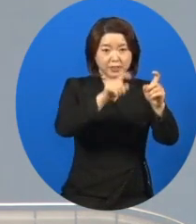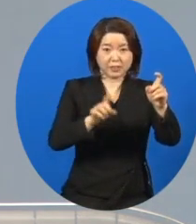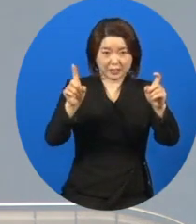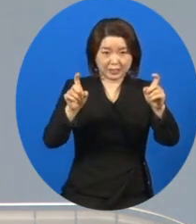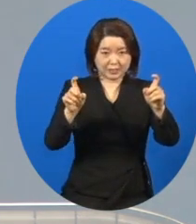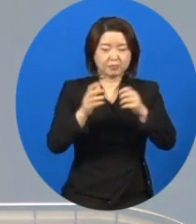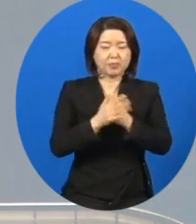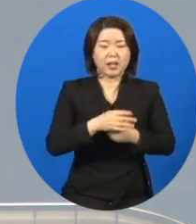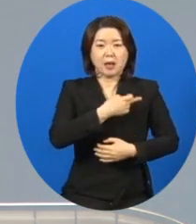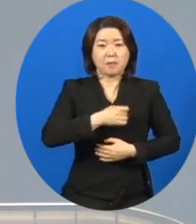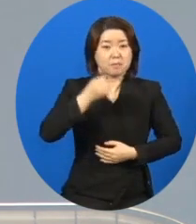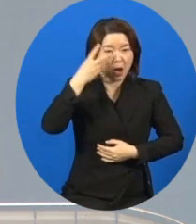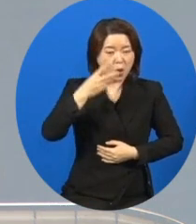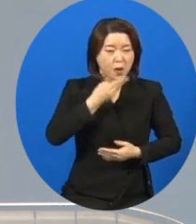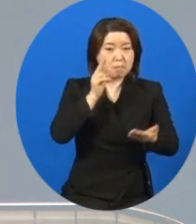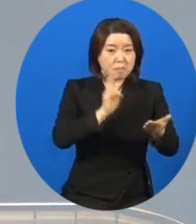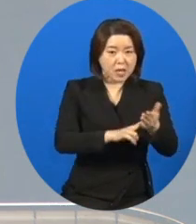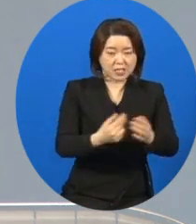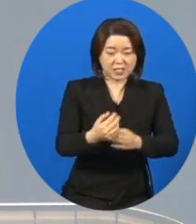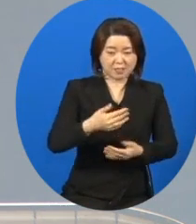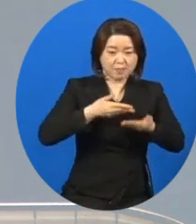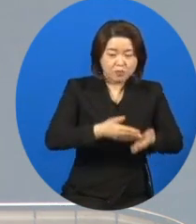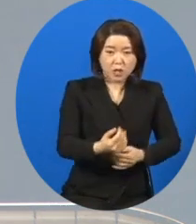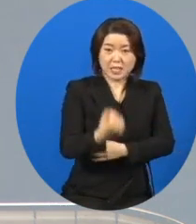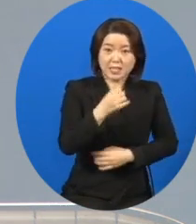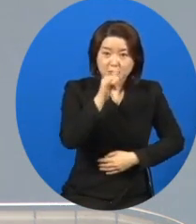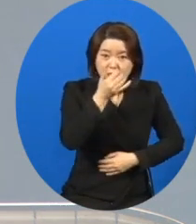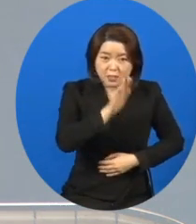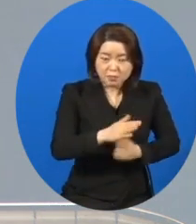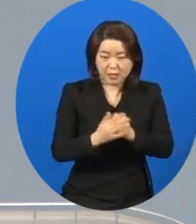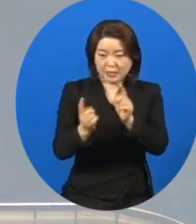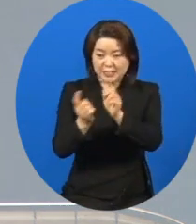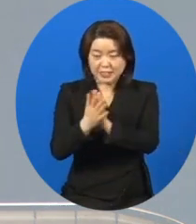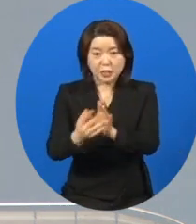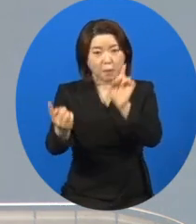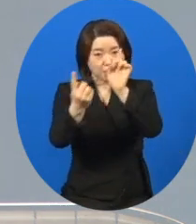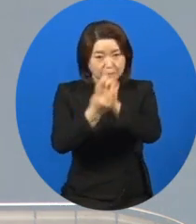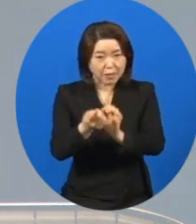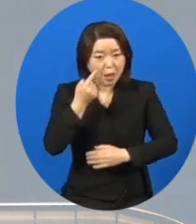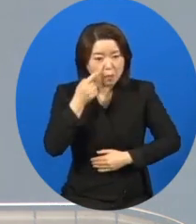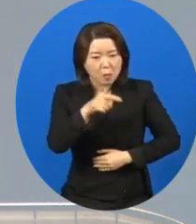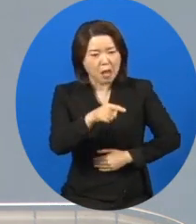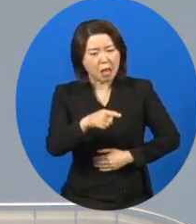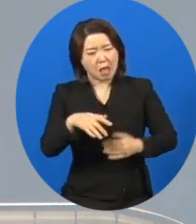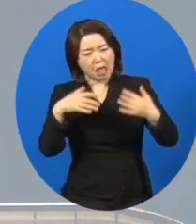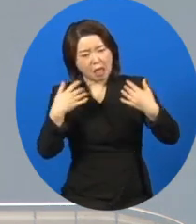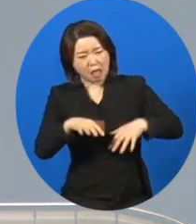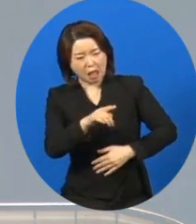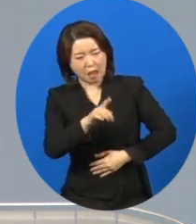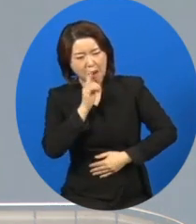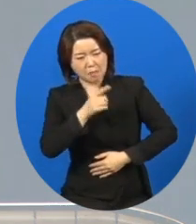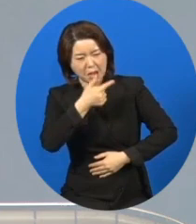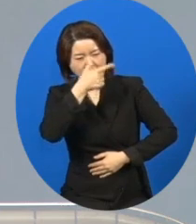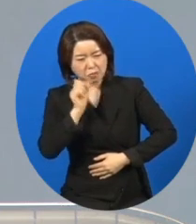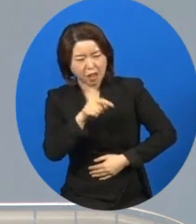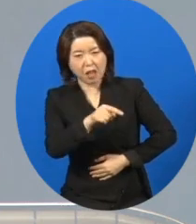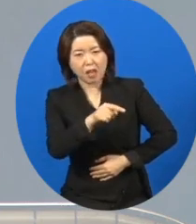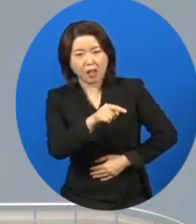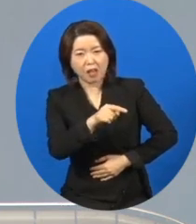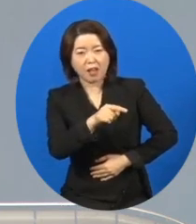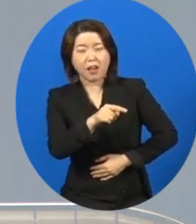있고 힘이 있지만 직접 대할 때는 그는 약하고 말주변도 변변치